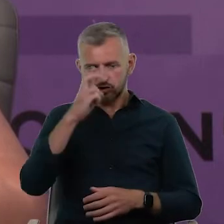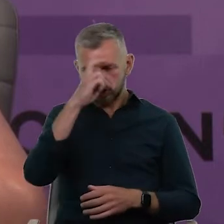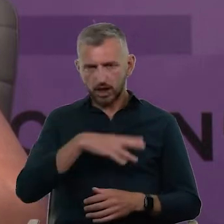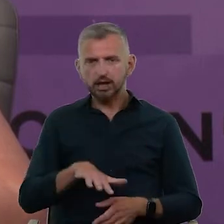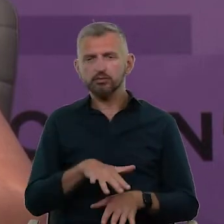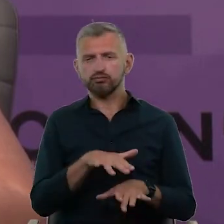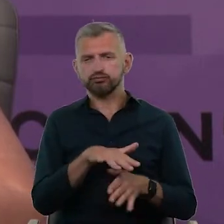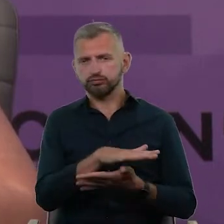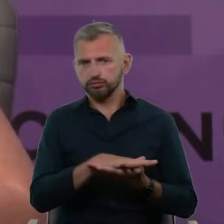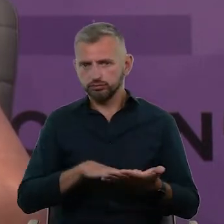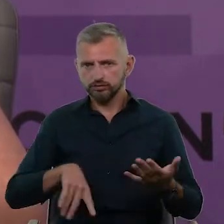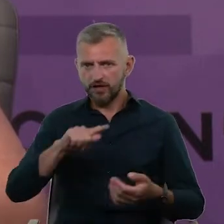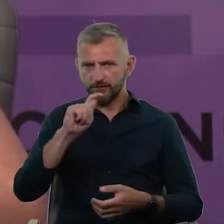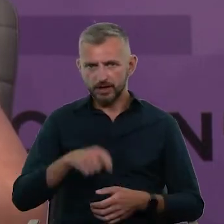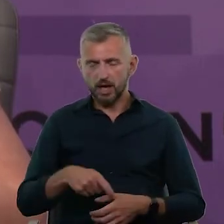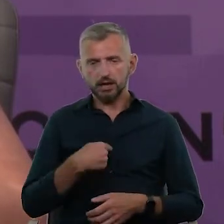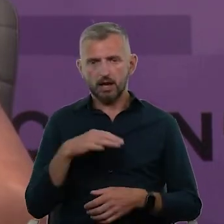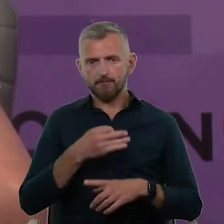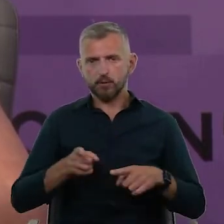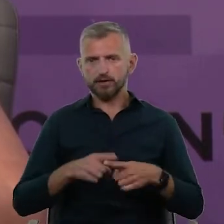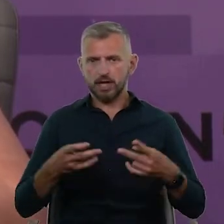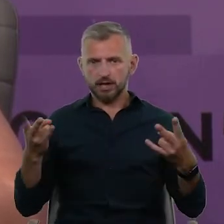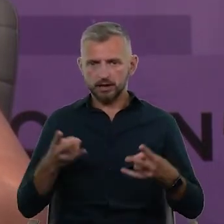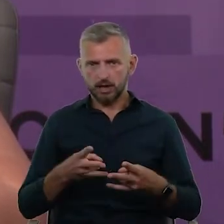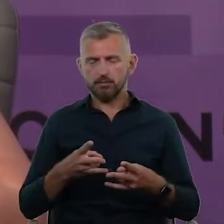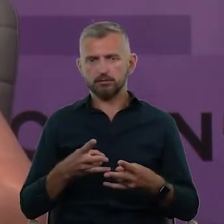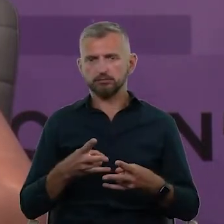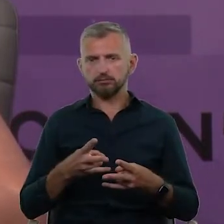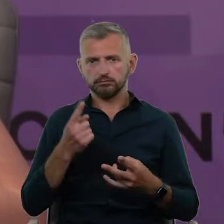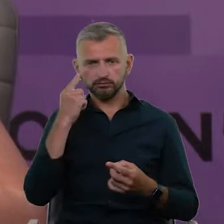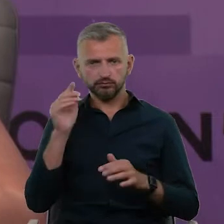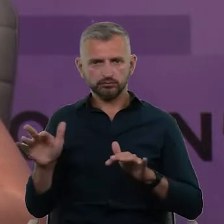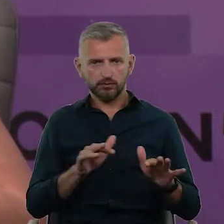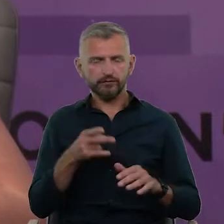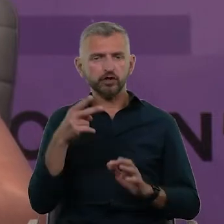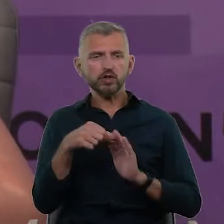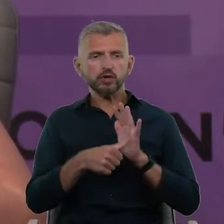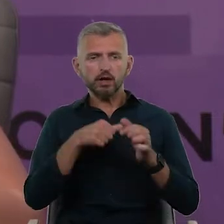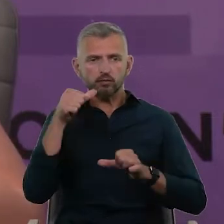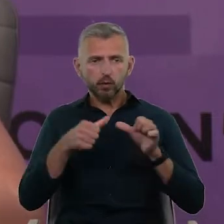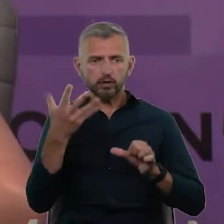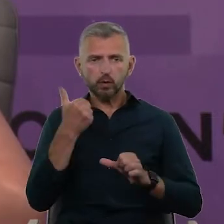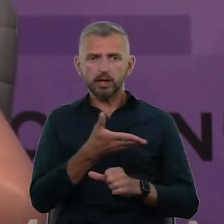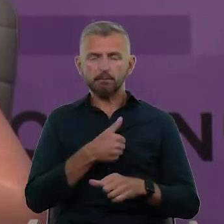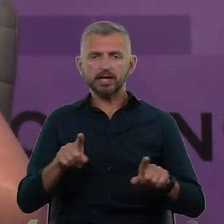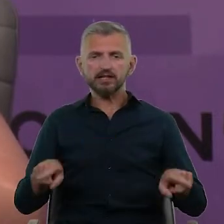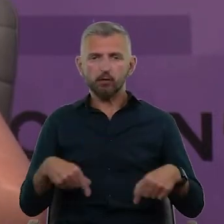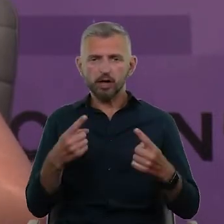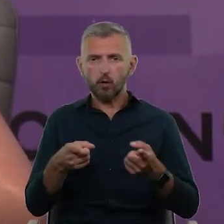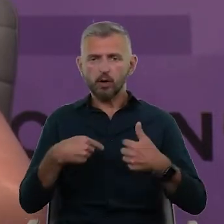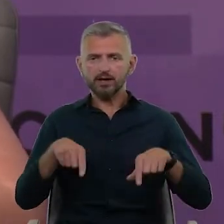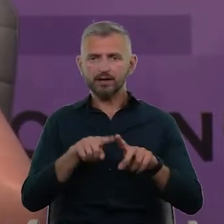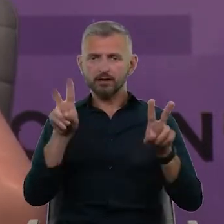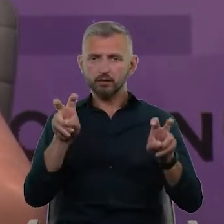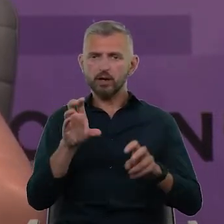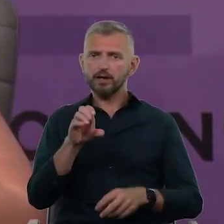війна, і нам про це треба дбати. У 2016 році, коли ми створили організацію «Смарта»,